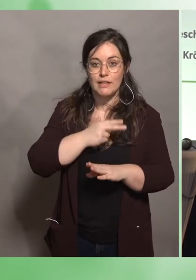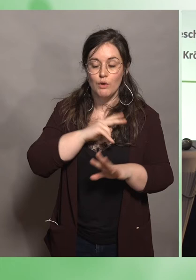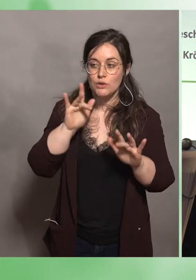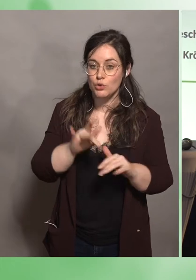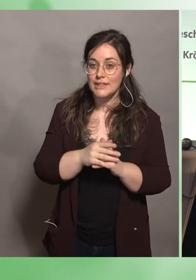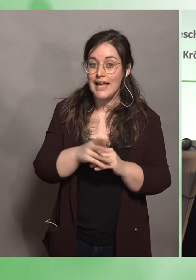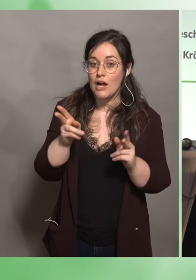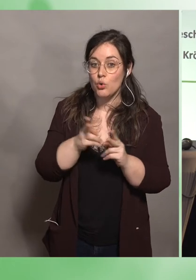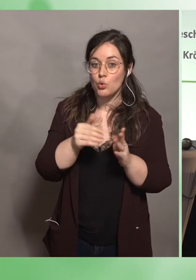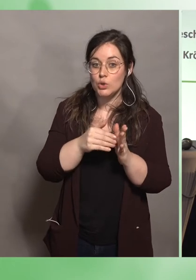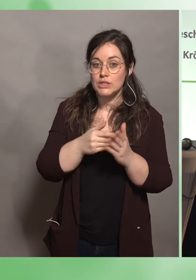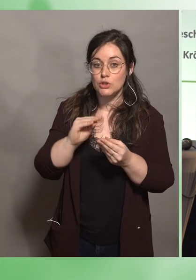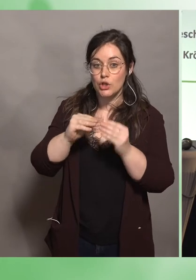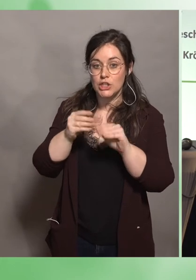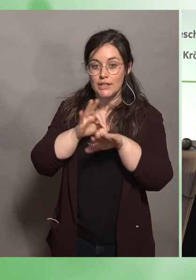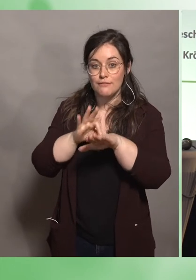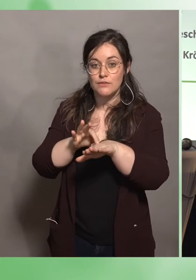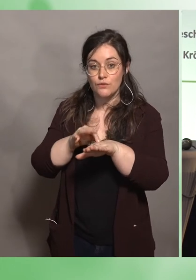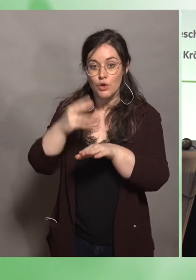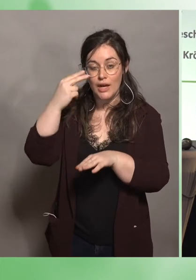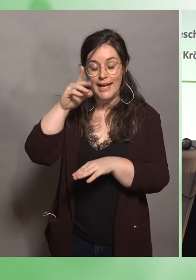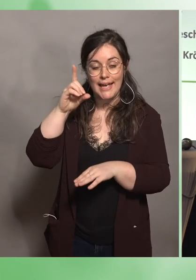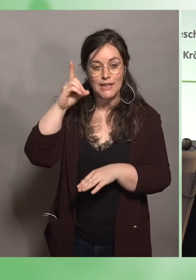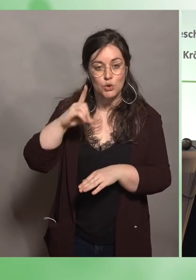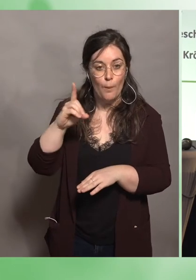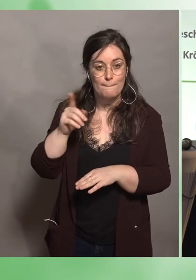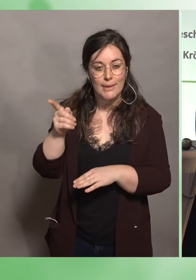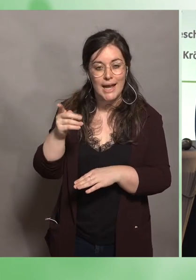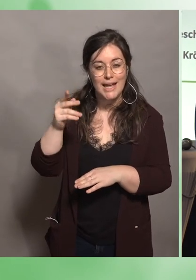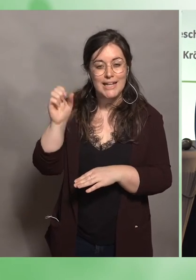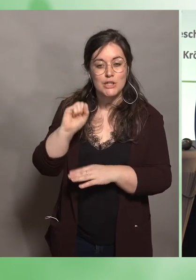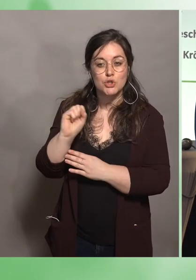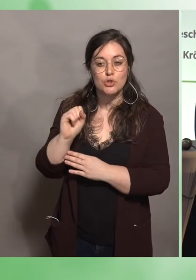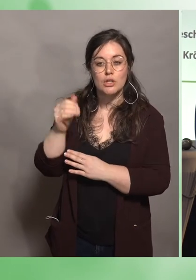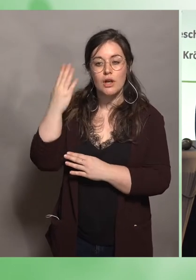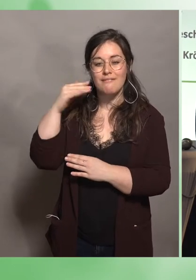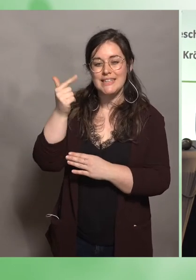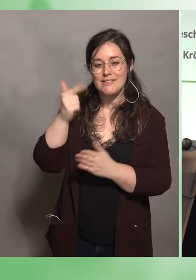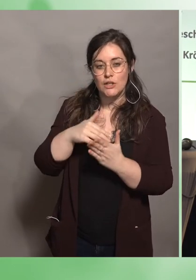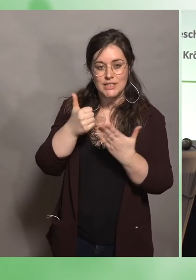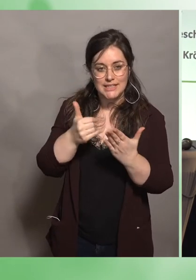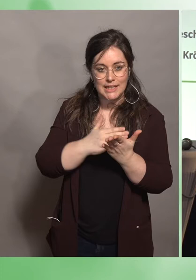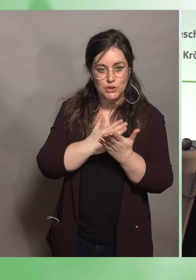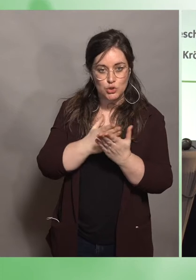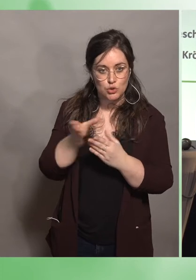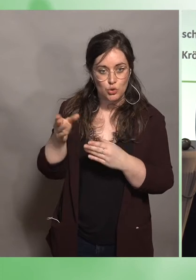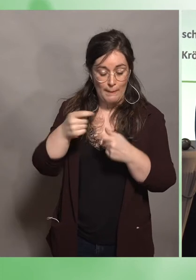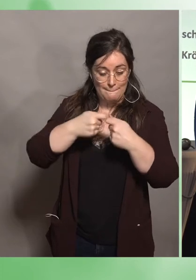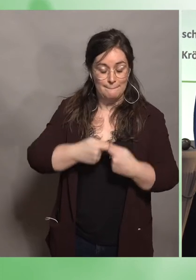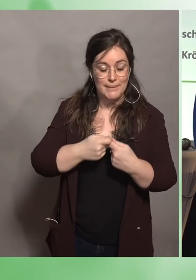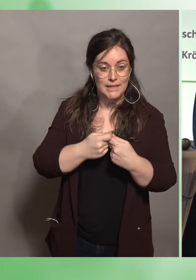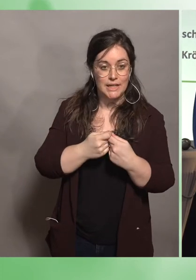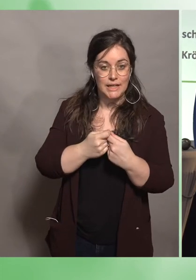aber kurz auch nochmal den Geschäftsführer Klaus Doppler fragen. Sonnendahl ist seit dem Jahr 2006 schon Mitglied und wichtiges Mitglied